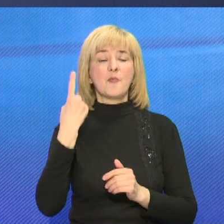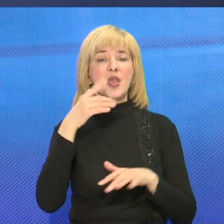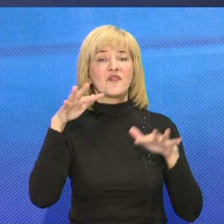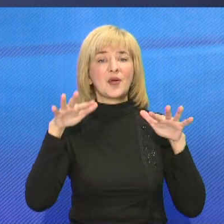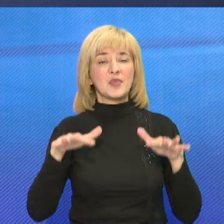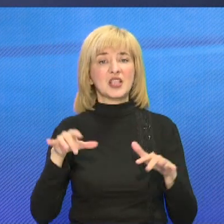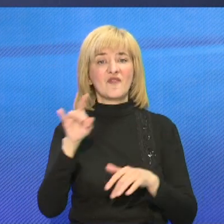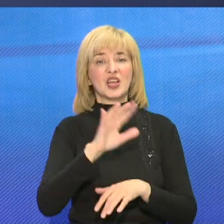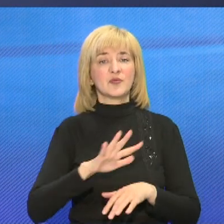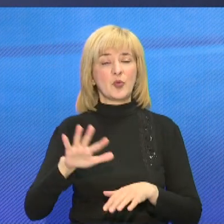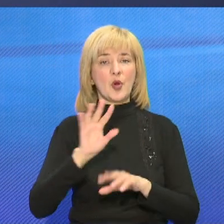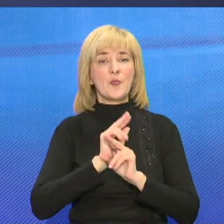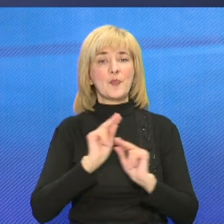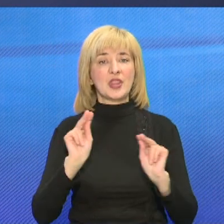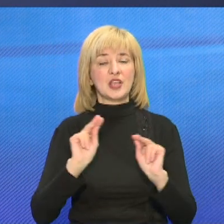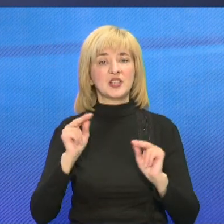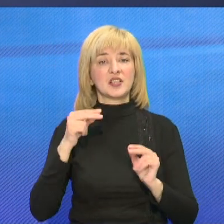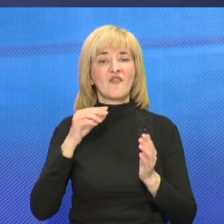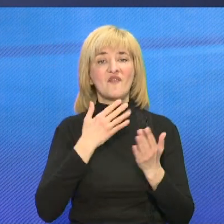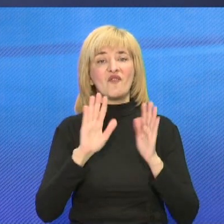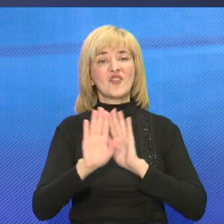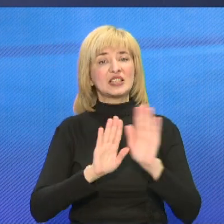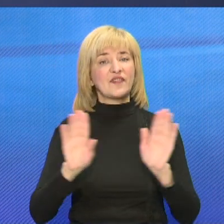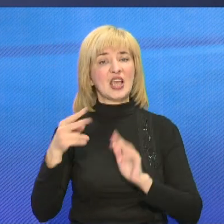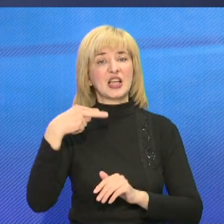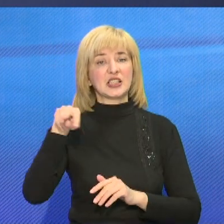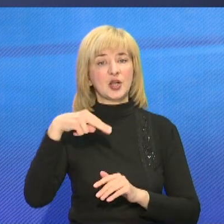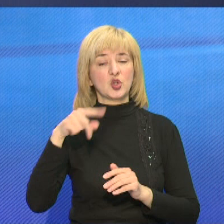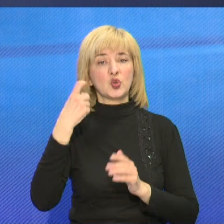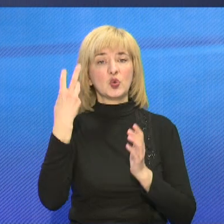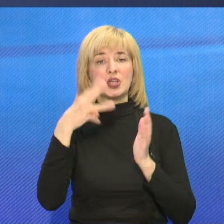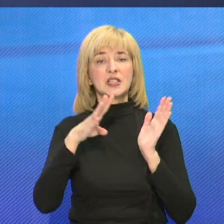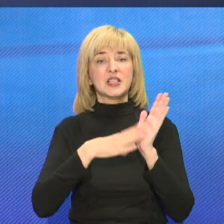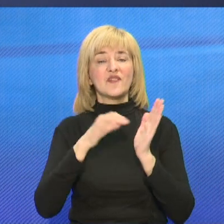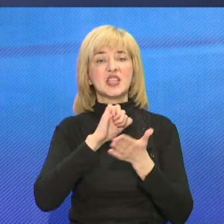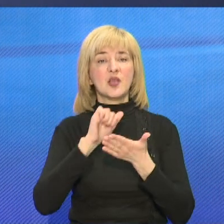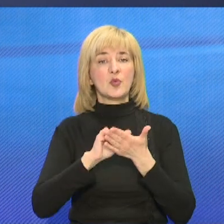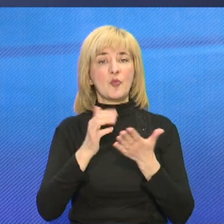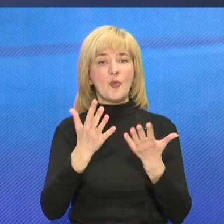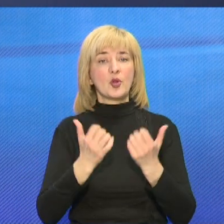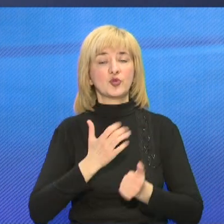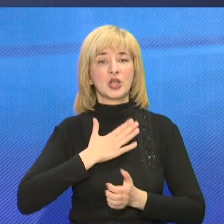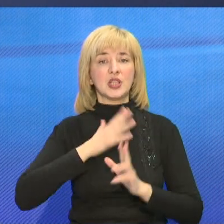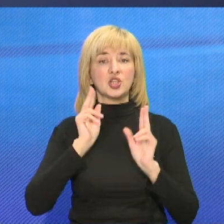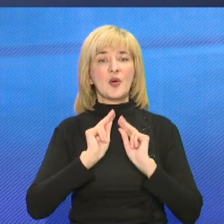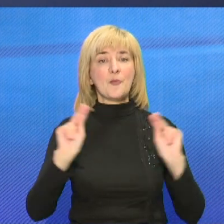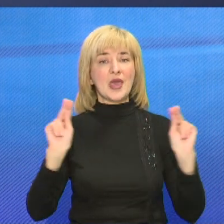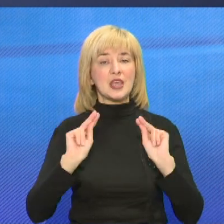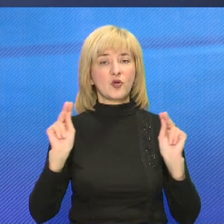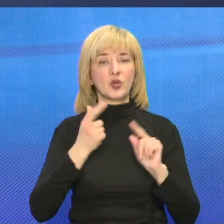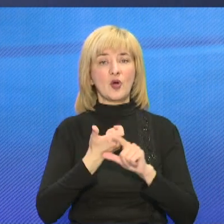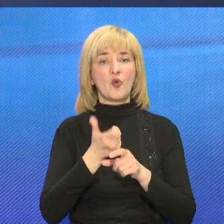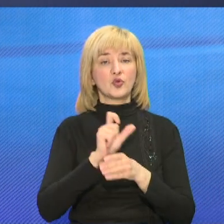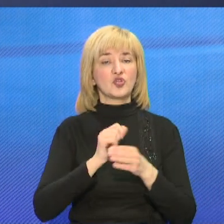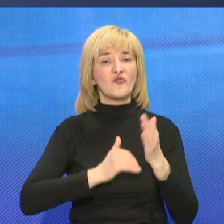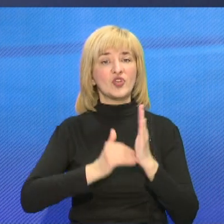в республиканской методической выставке литературы. 139 дипломов получили наши педагоги. Это очень высокая